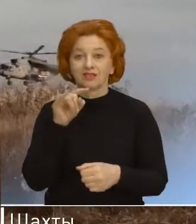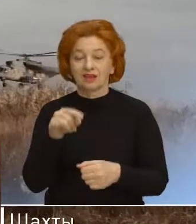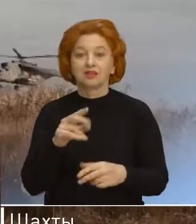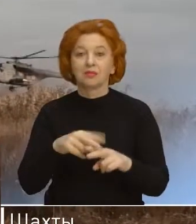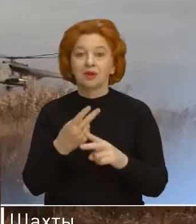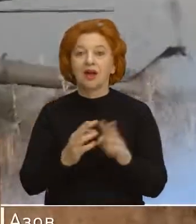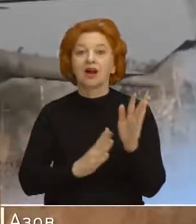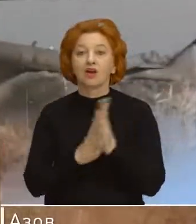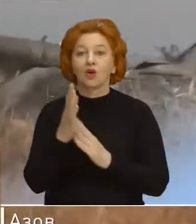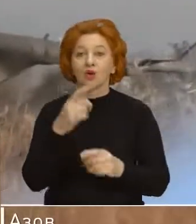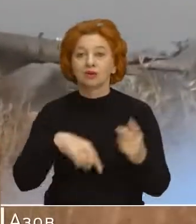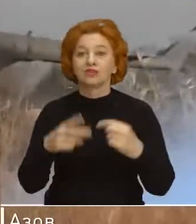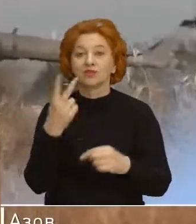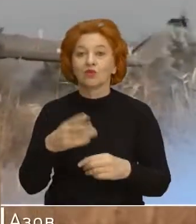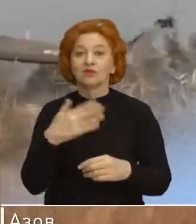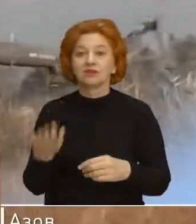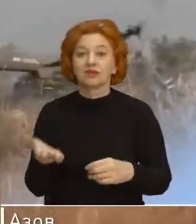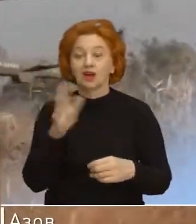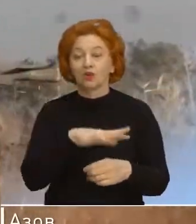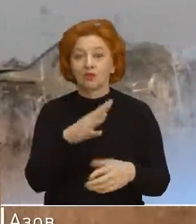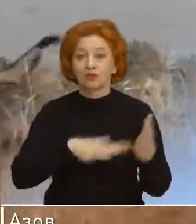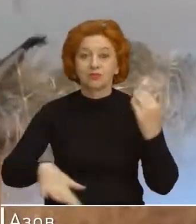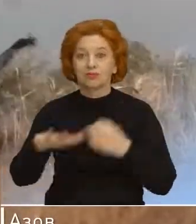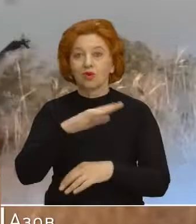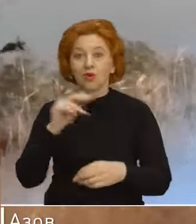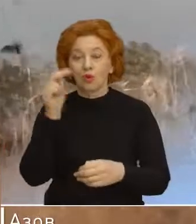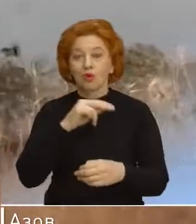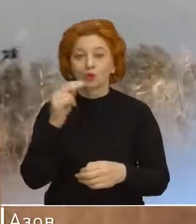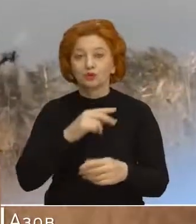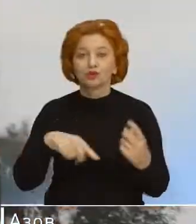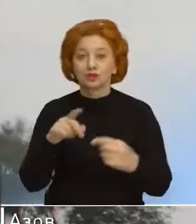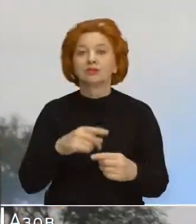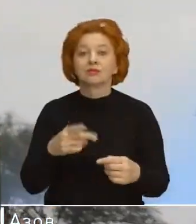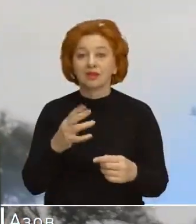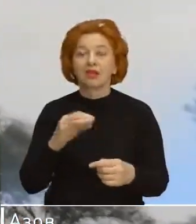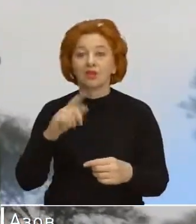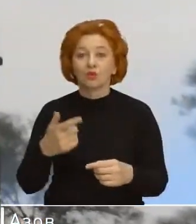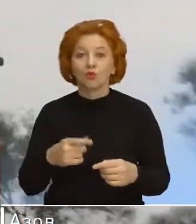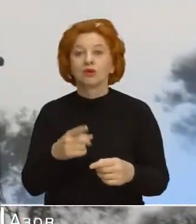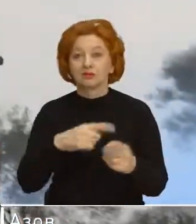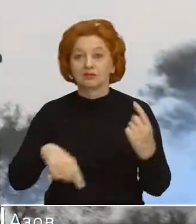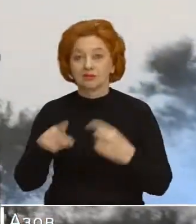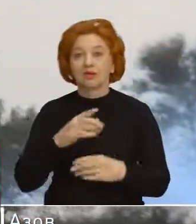Тренировка прошла в рамках двустороннего командно-штабного учения по управлению войсками на юго-западном стратегическом направлении.